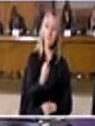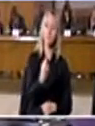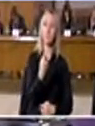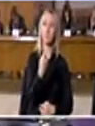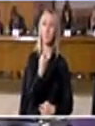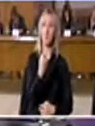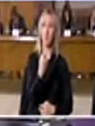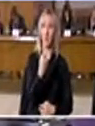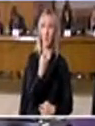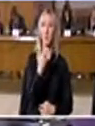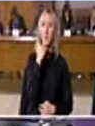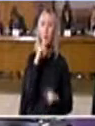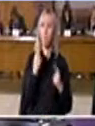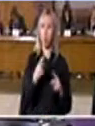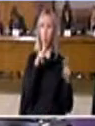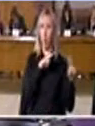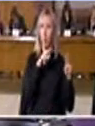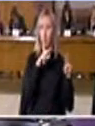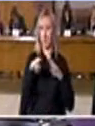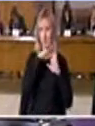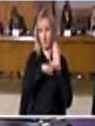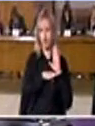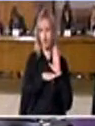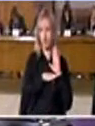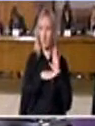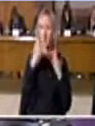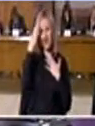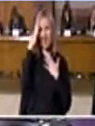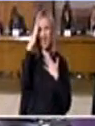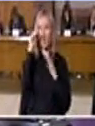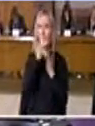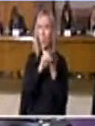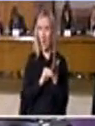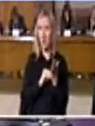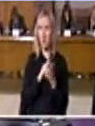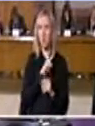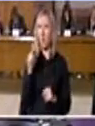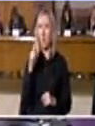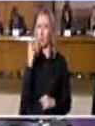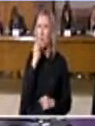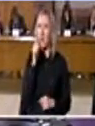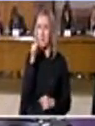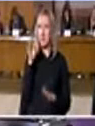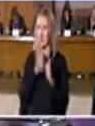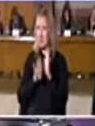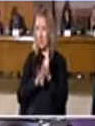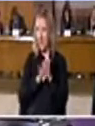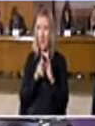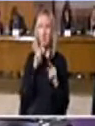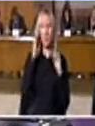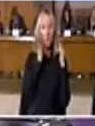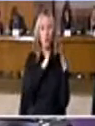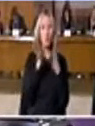pored ovog dobrog pravnog okvira zabrinjavaju podaci o netoleranciji i diskriminaciji koji su usmereni